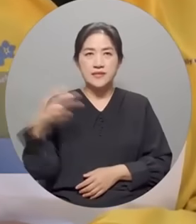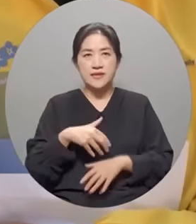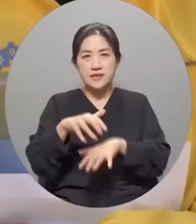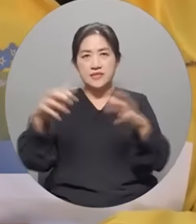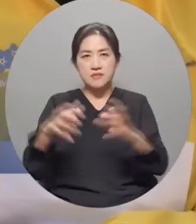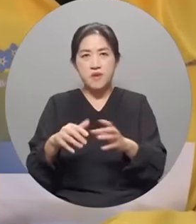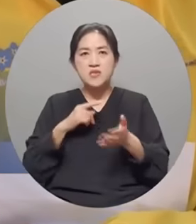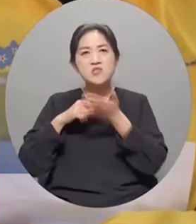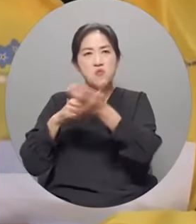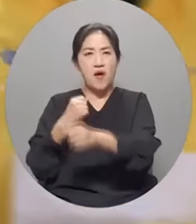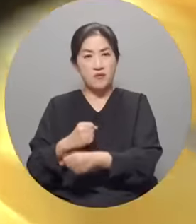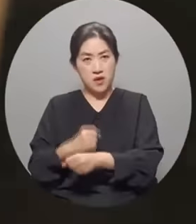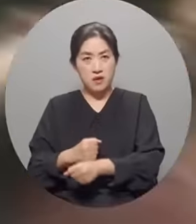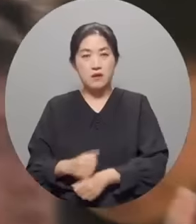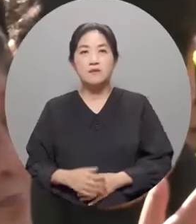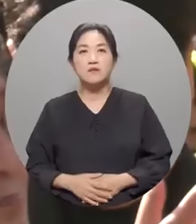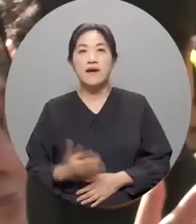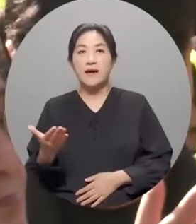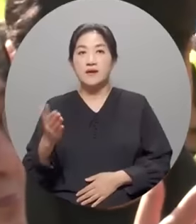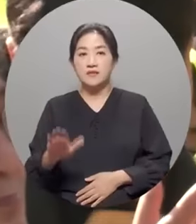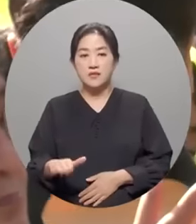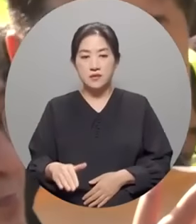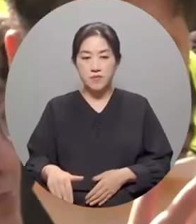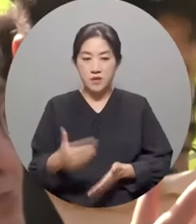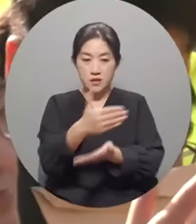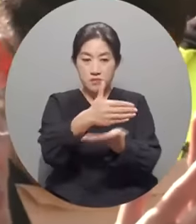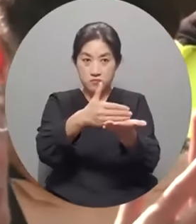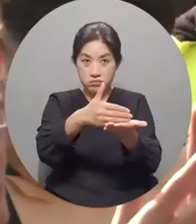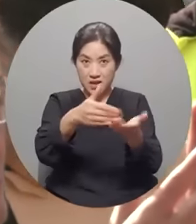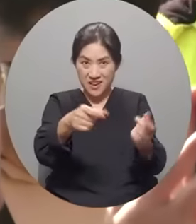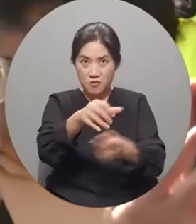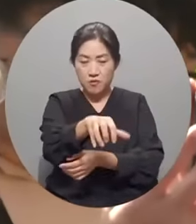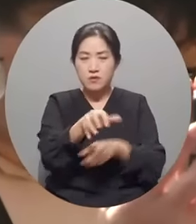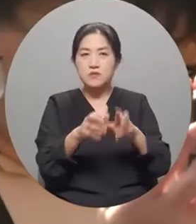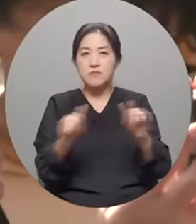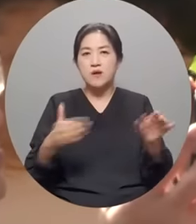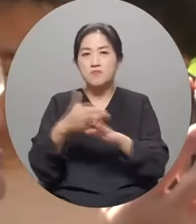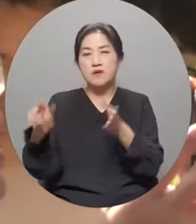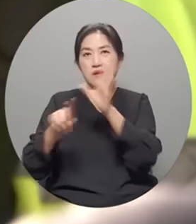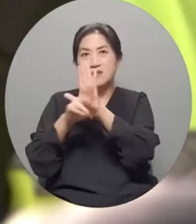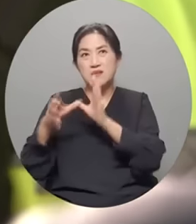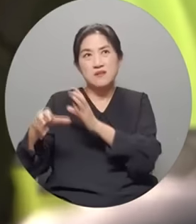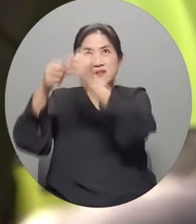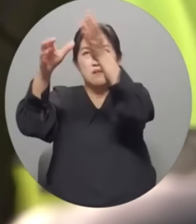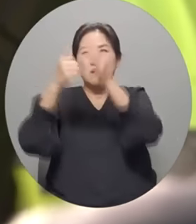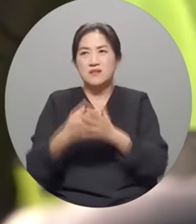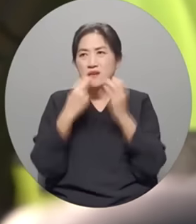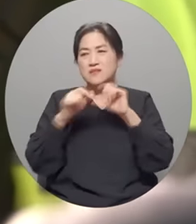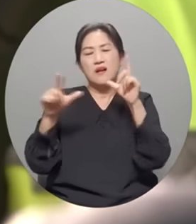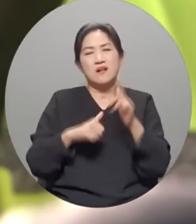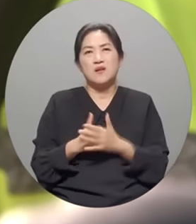집회 신고를 해서. 하지만 접경 지역 주민들은 대북전단 살포로 생존권이 위협받고 있다며 살포